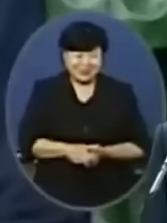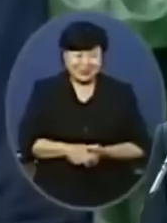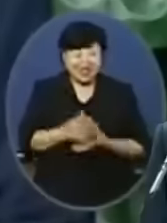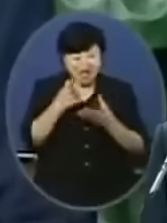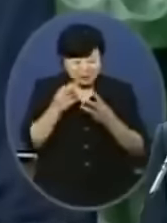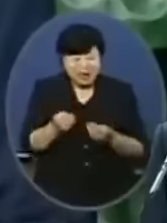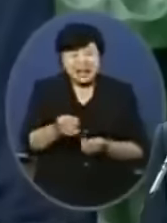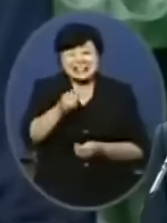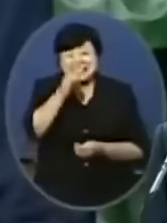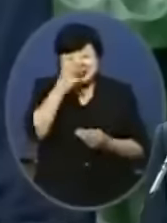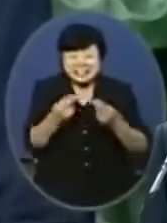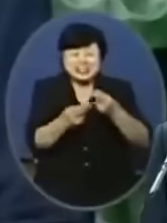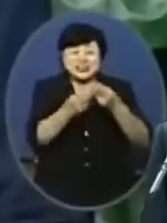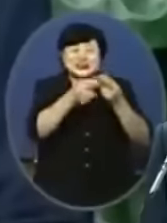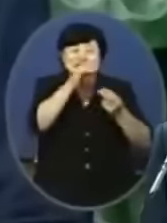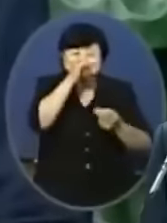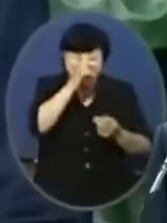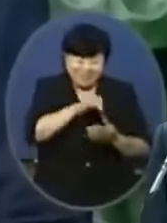많이 저금되어 있어요.